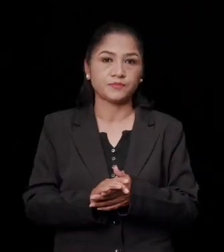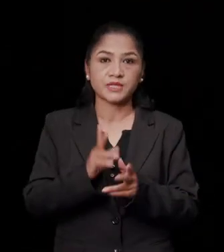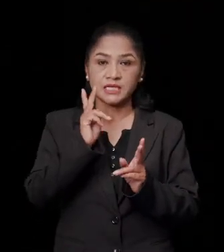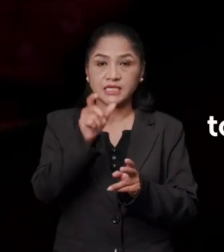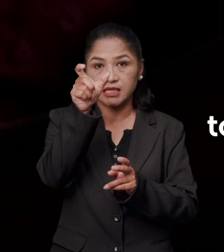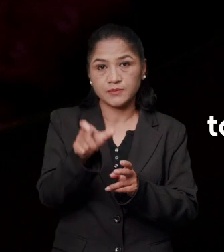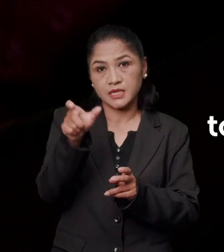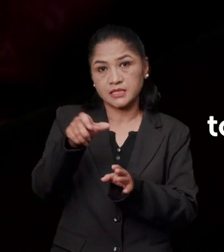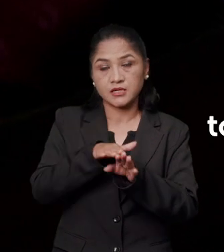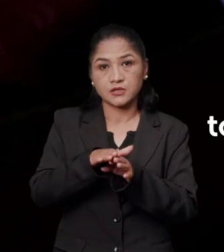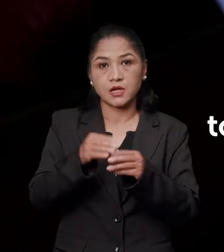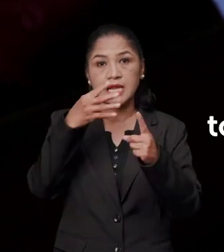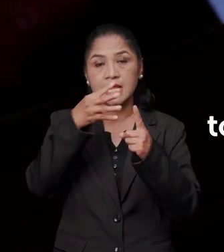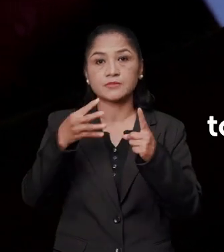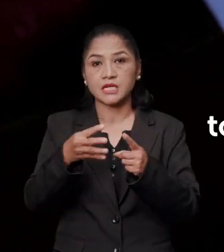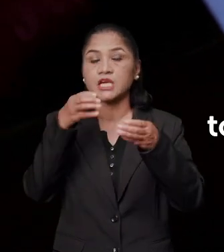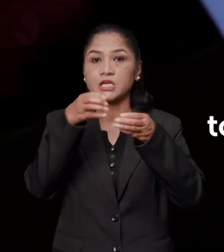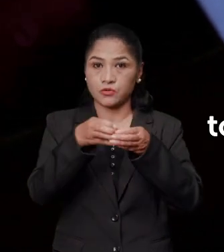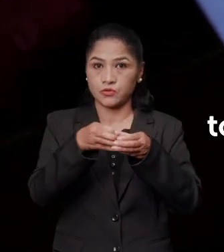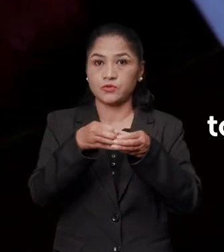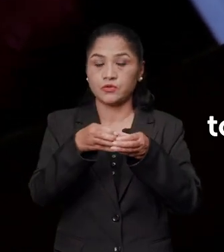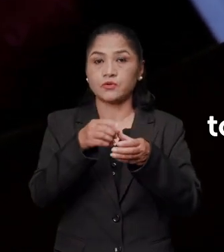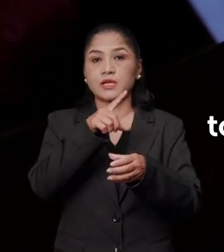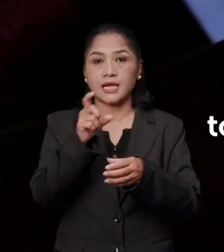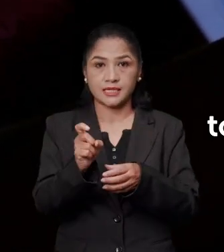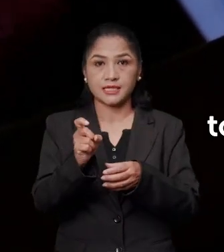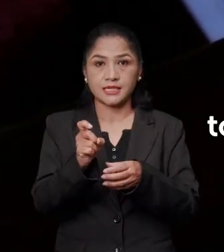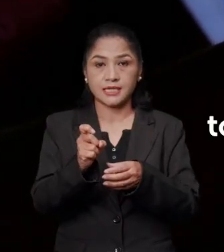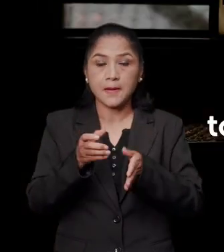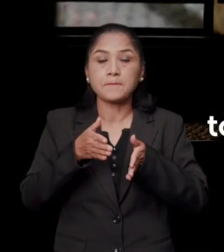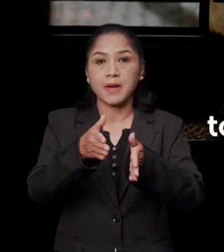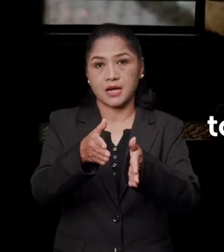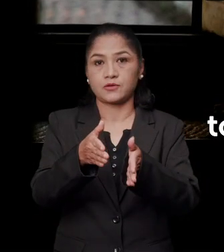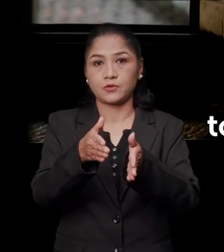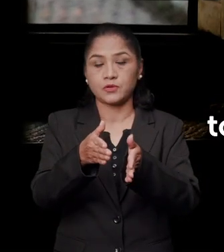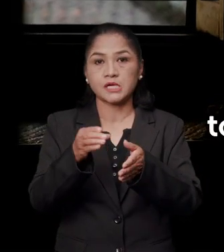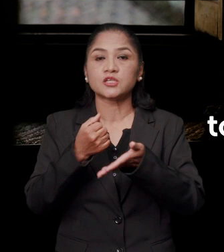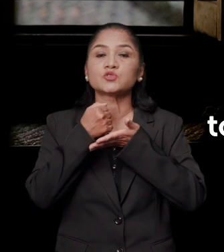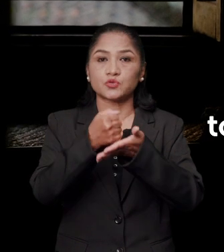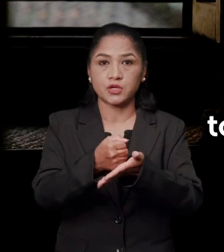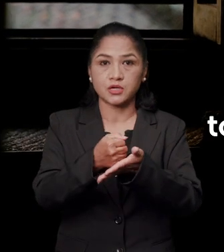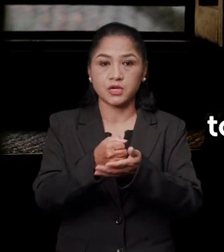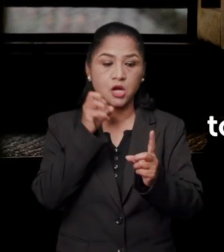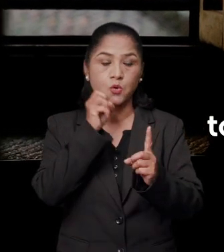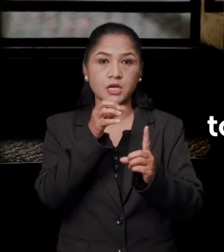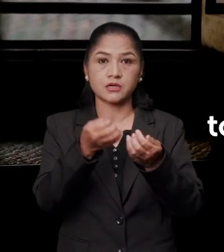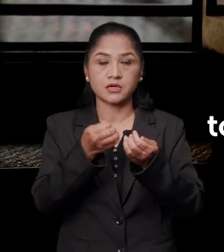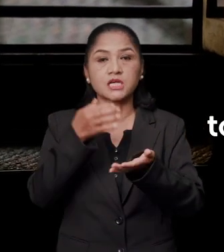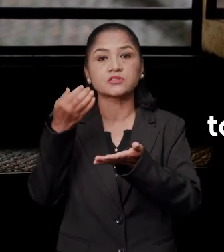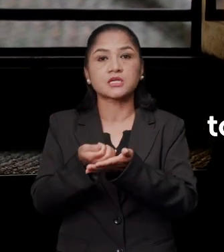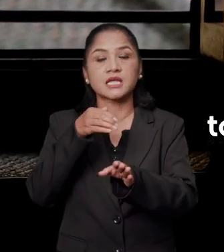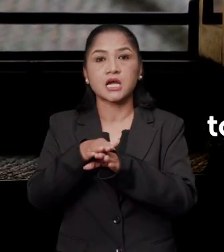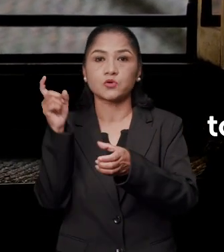बुझ्नेछन्। यी व्यक्तिहरूले LGBTIQ+ समुदायका लागि मार्गदर्शन, सहयोग र वकालत